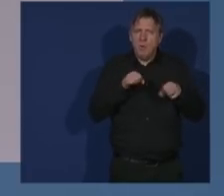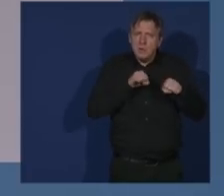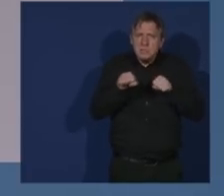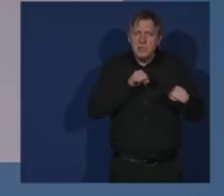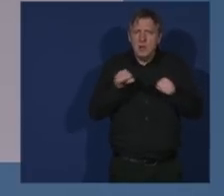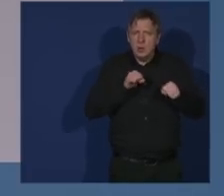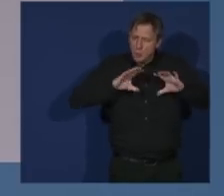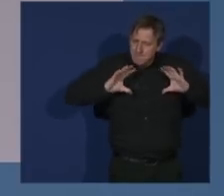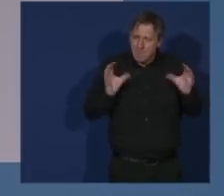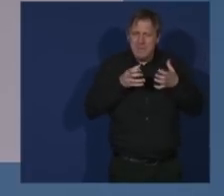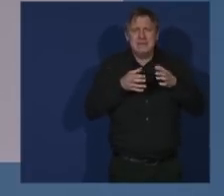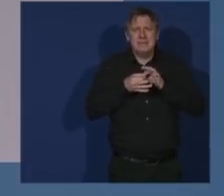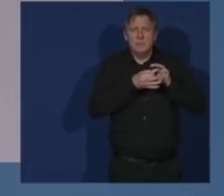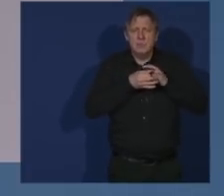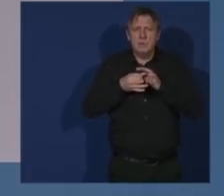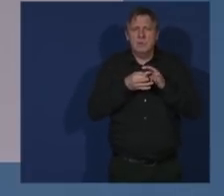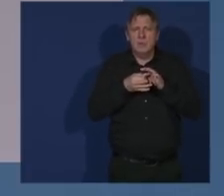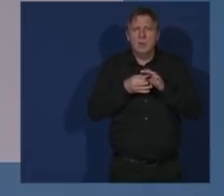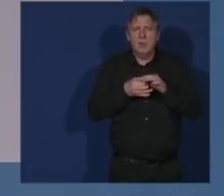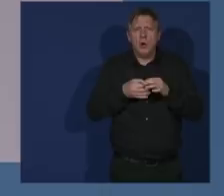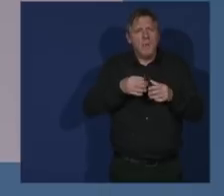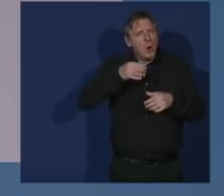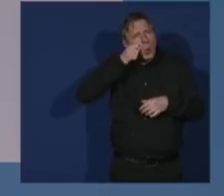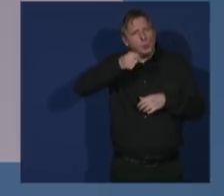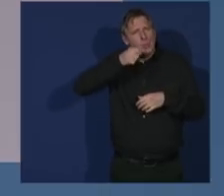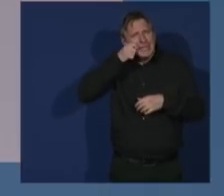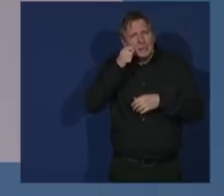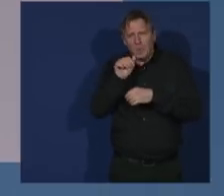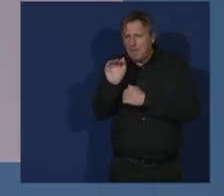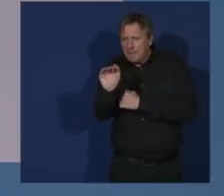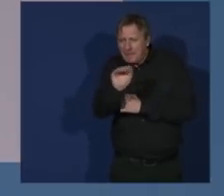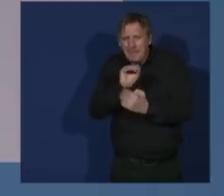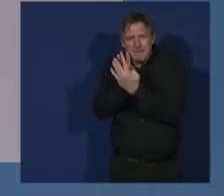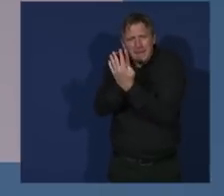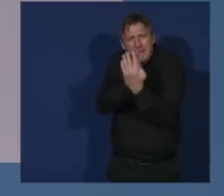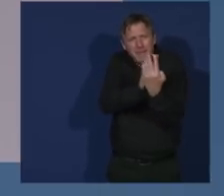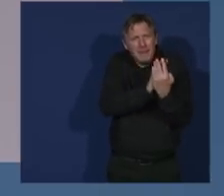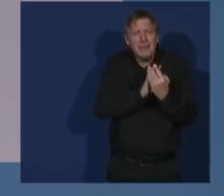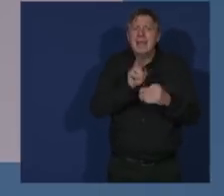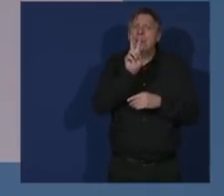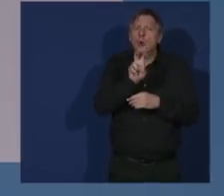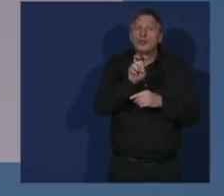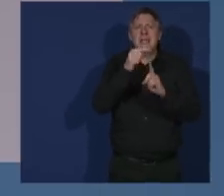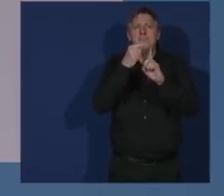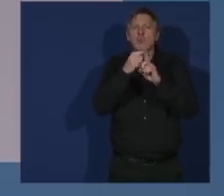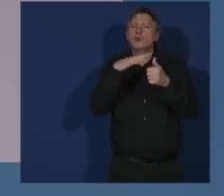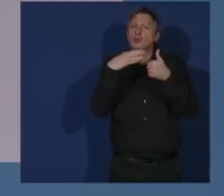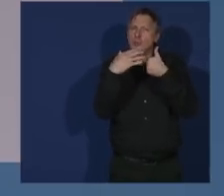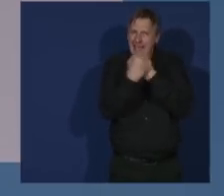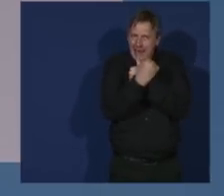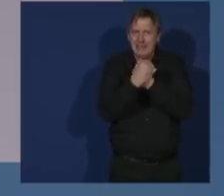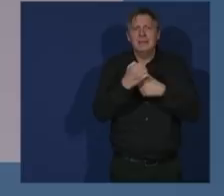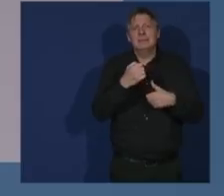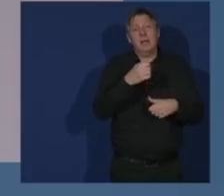saisir cette grande consultation écologique et sociale qu'a annoncée cette semaine le président de la